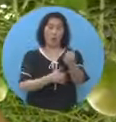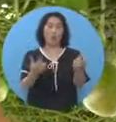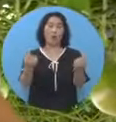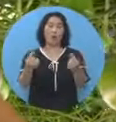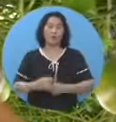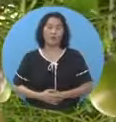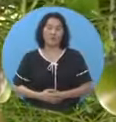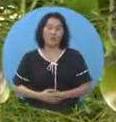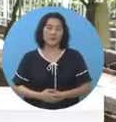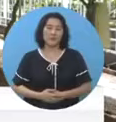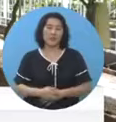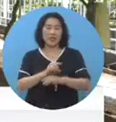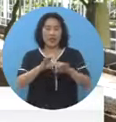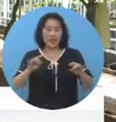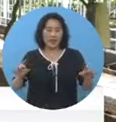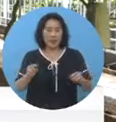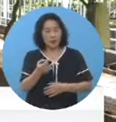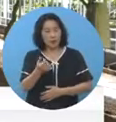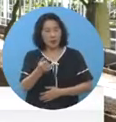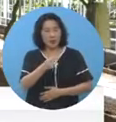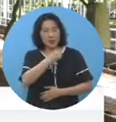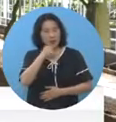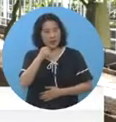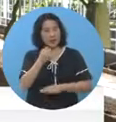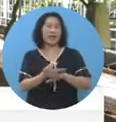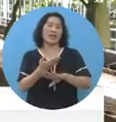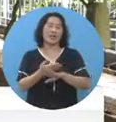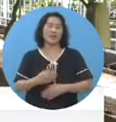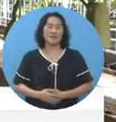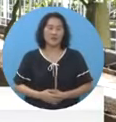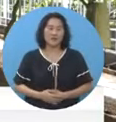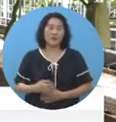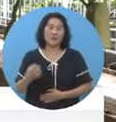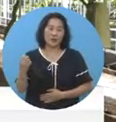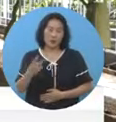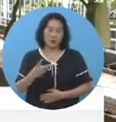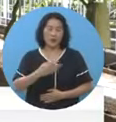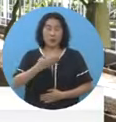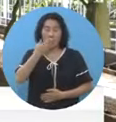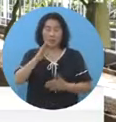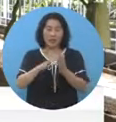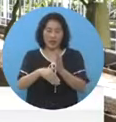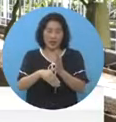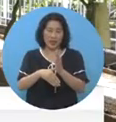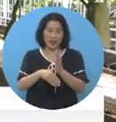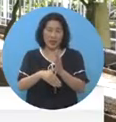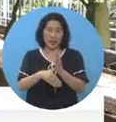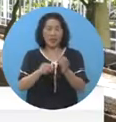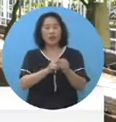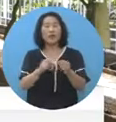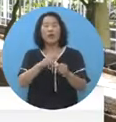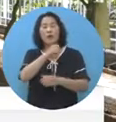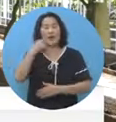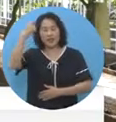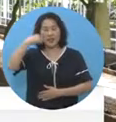자리 잡고 있습니다. 하나하나마다 약간의 맛이 조금씩 다릅니다. 그리고 그래서 저희들이 먹을 때